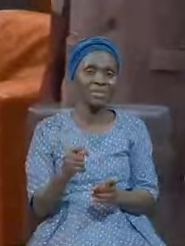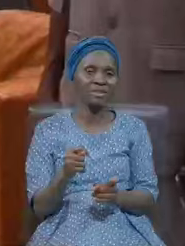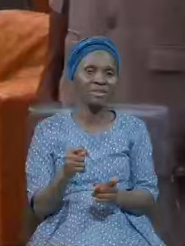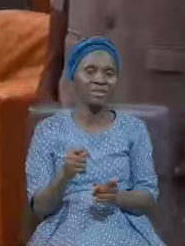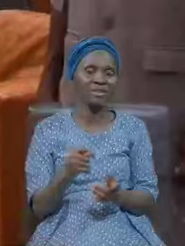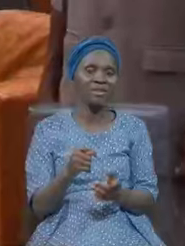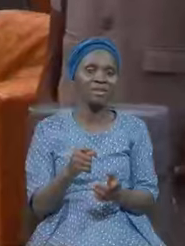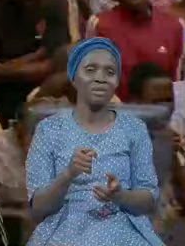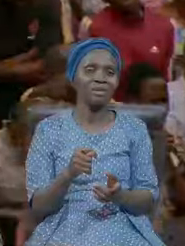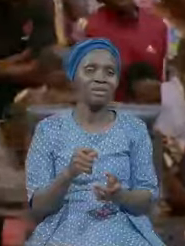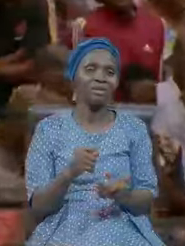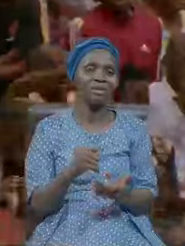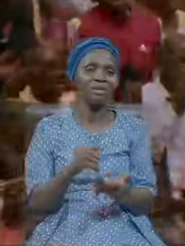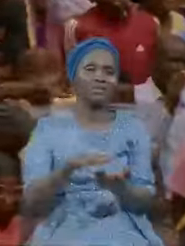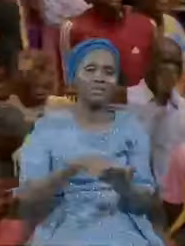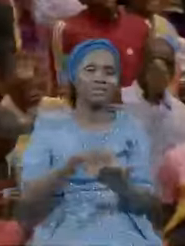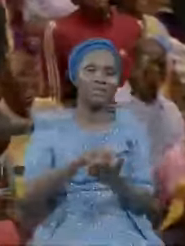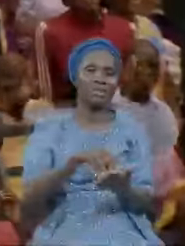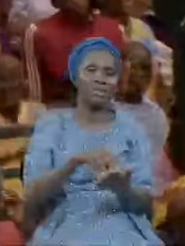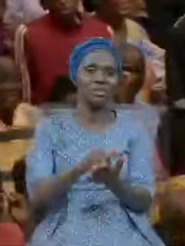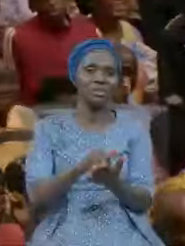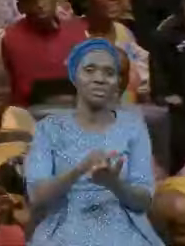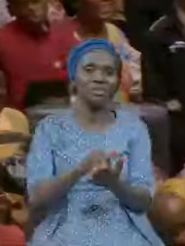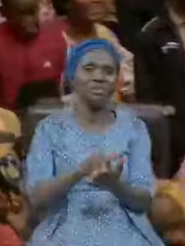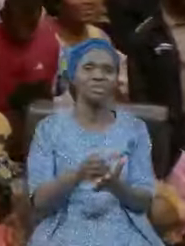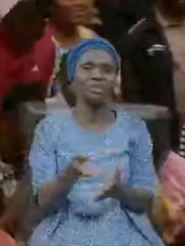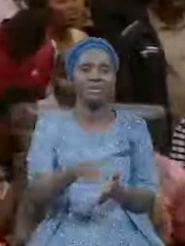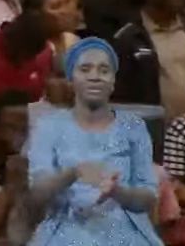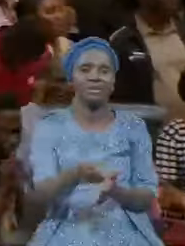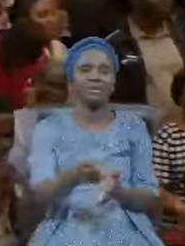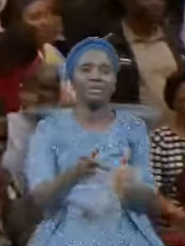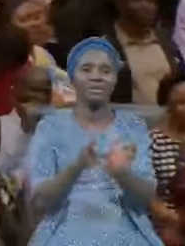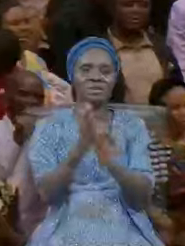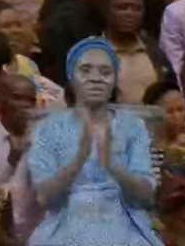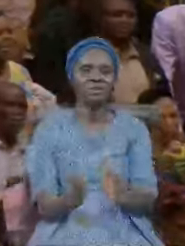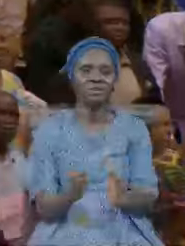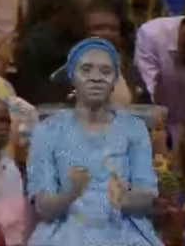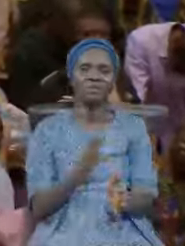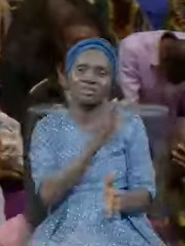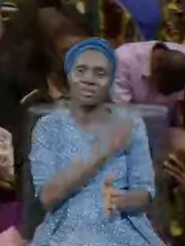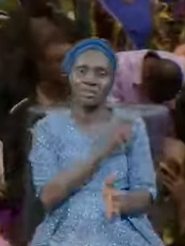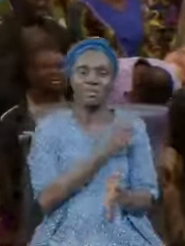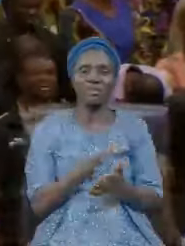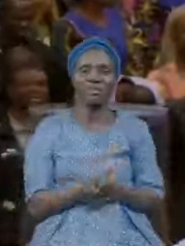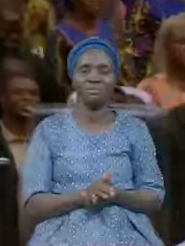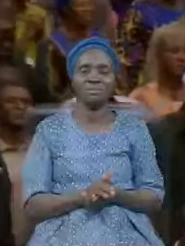justifier le caractère n le caractère des croyants